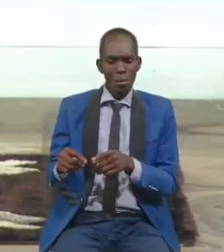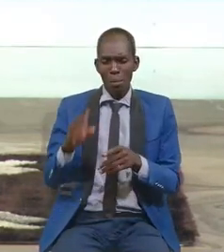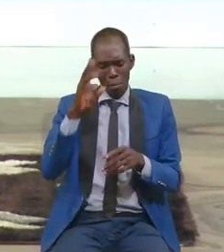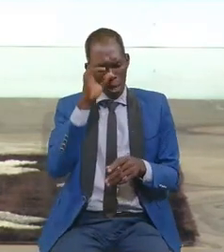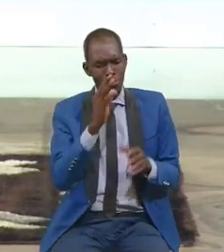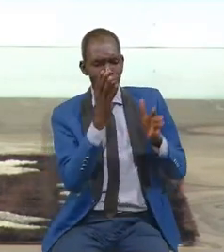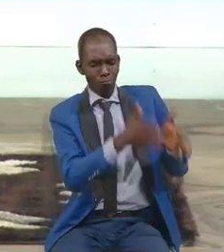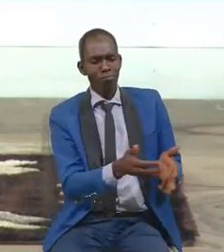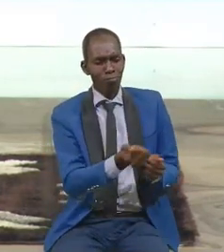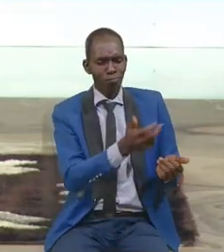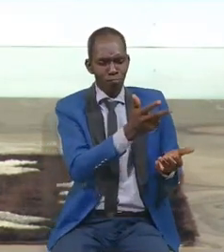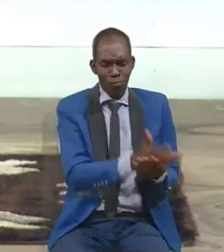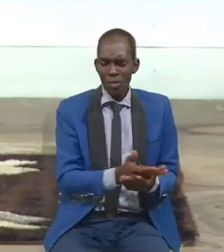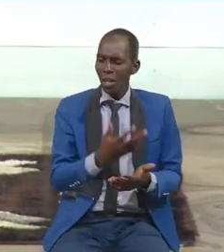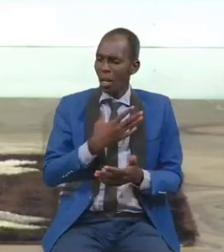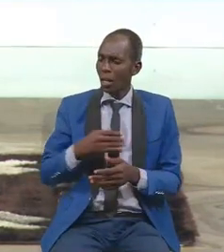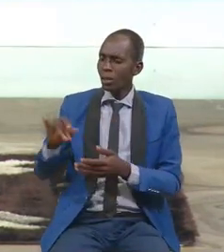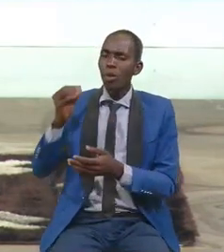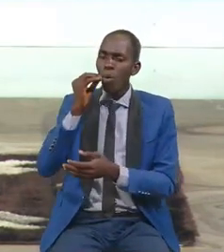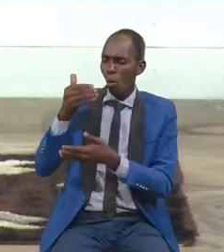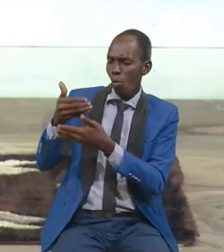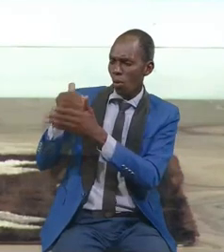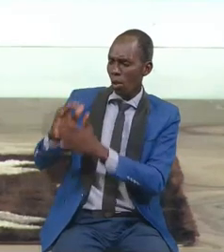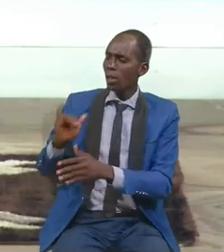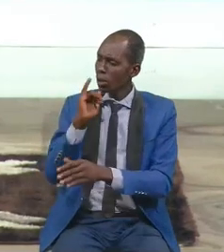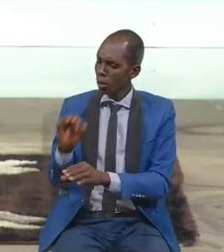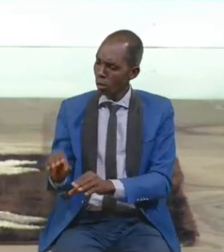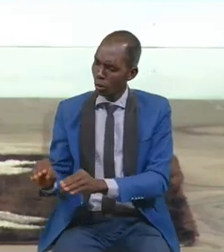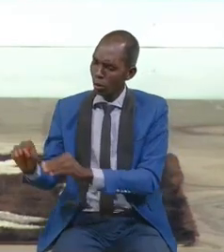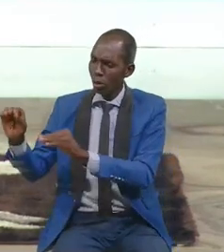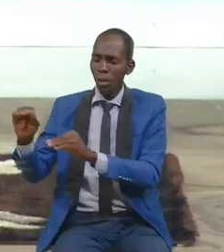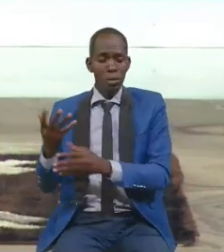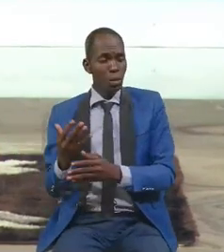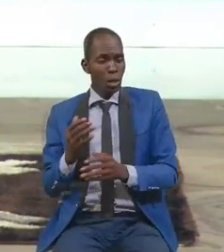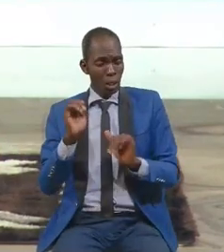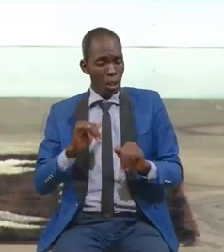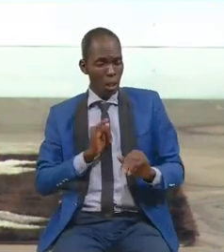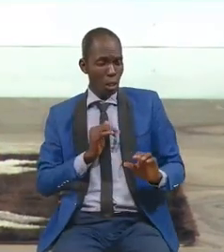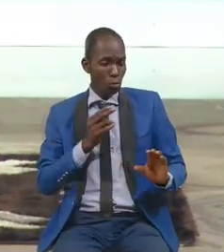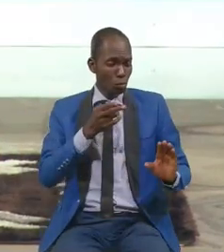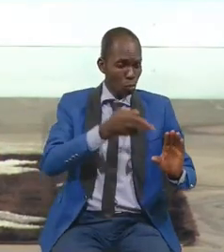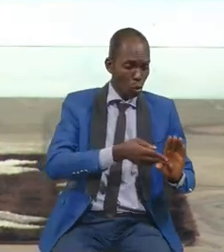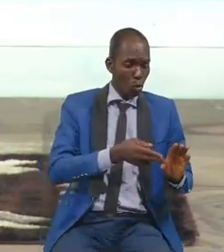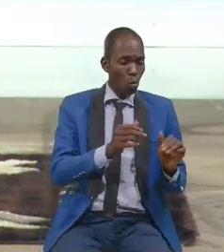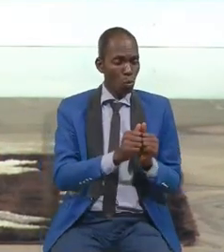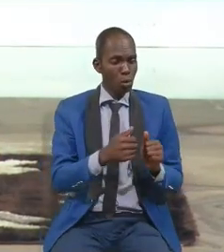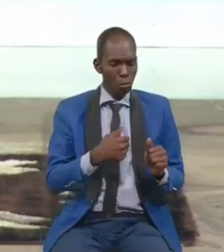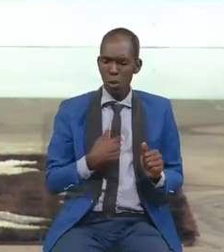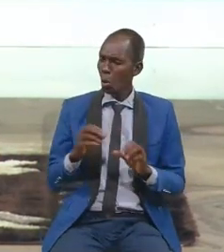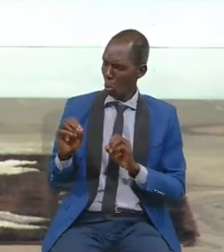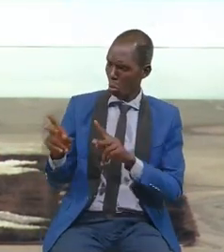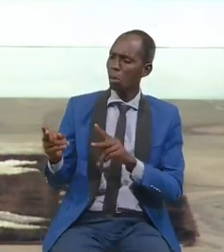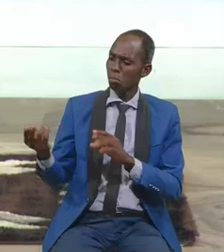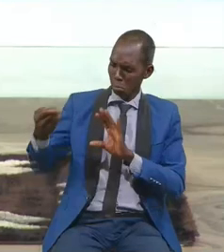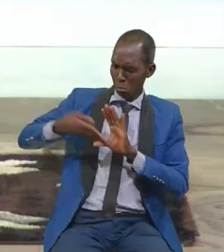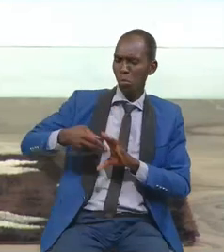lieu qu'il va. Il dit que, est-ce que je peux t'accompagner? Il dit que ça va avec moi. Et tu l'accompagnes.